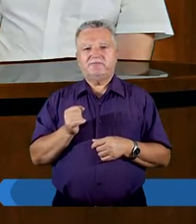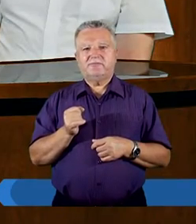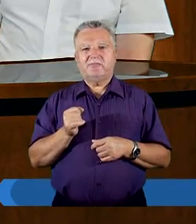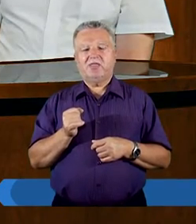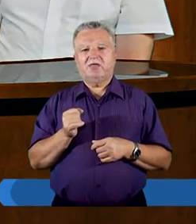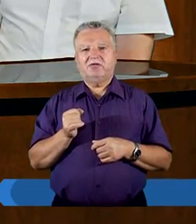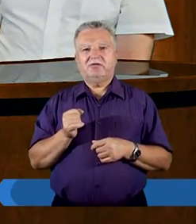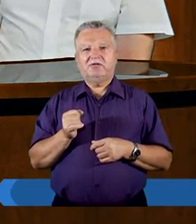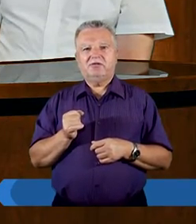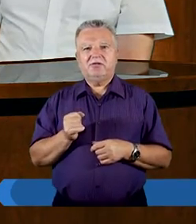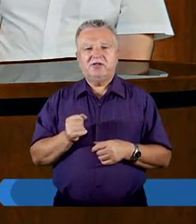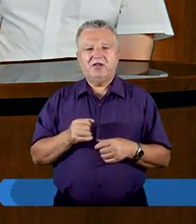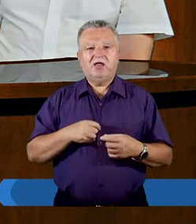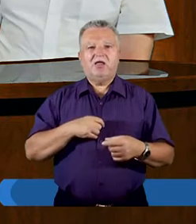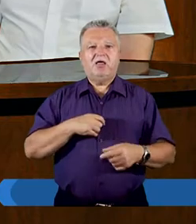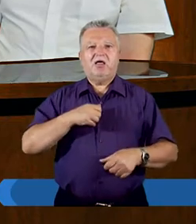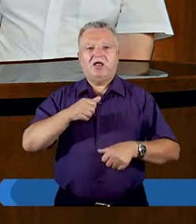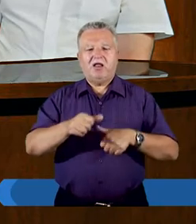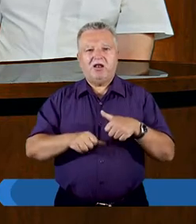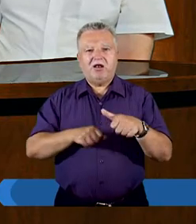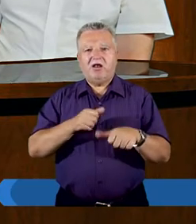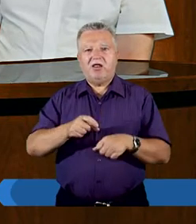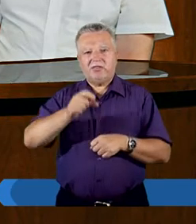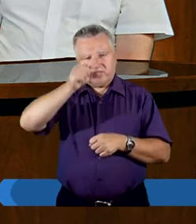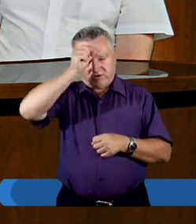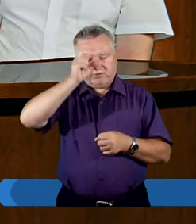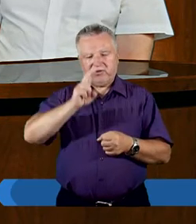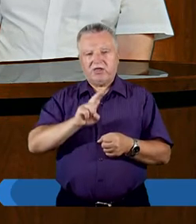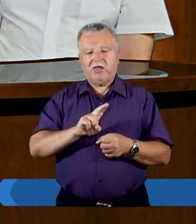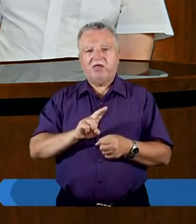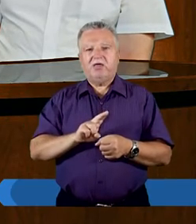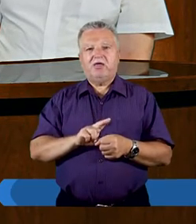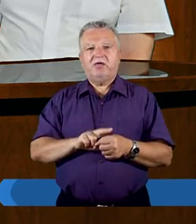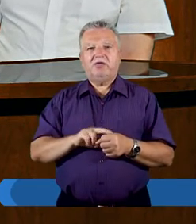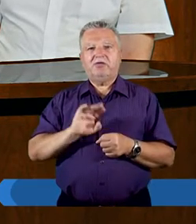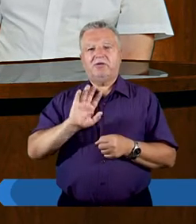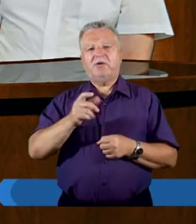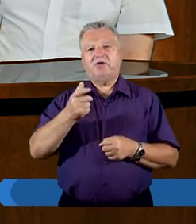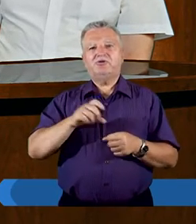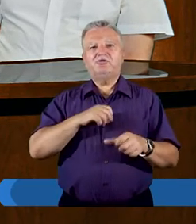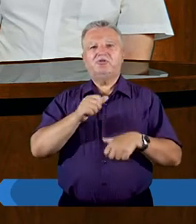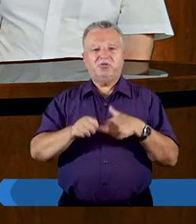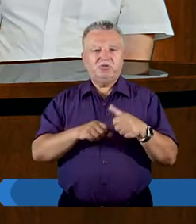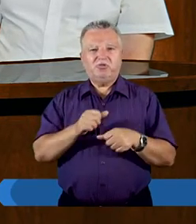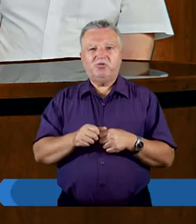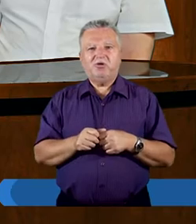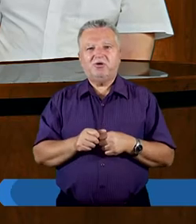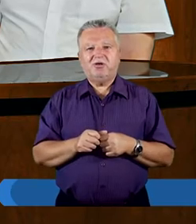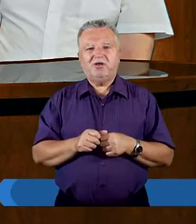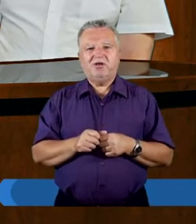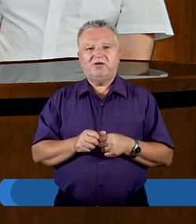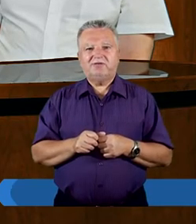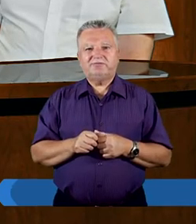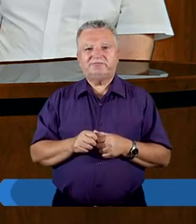lat, to dopiero tam coś, jakieś nieszczęście go możesz podstawić. Umrze dopiero wtedy. To tak. Rzeczywiście, to chyba nie jest jeszcze ta perspektywa, o której mówimy. Ja wiem,